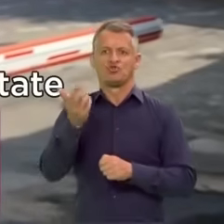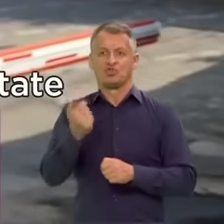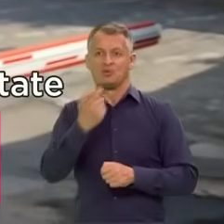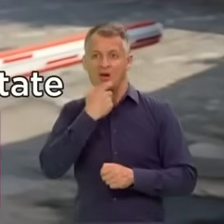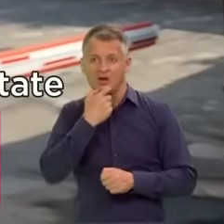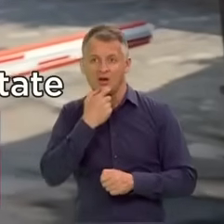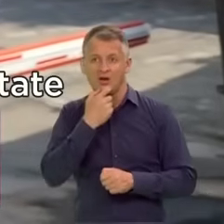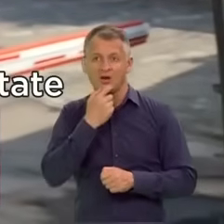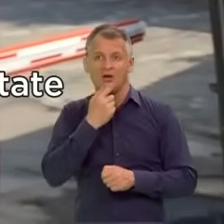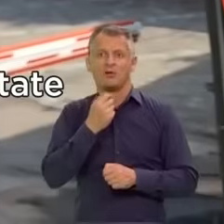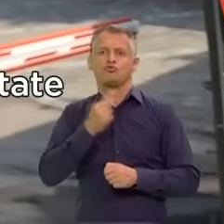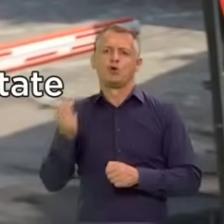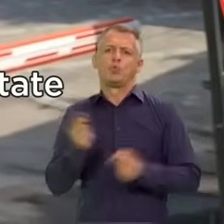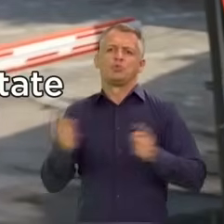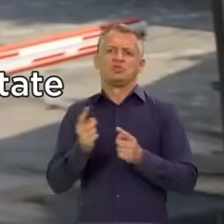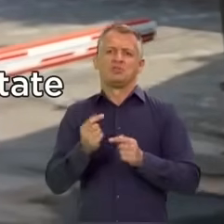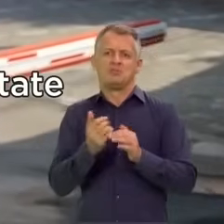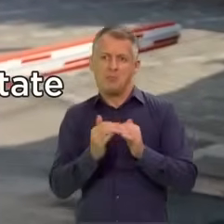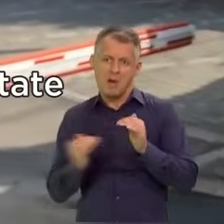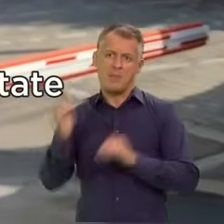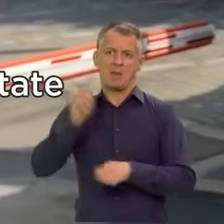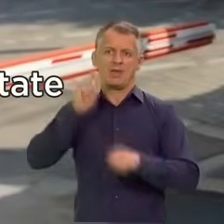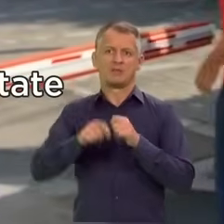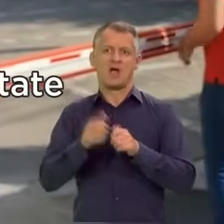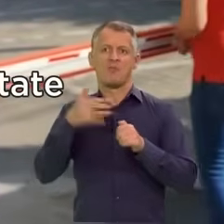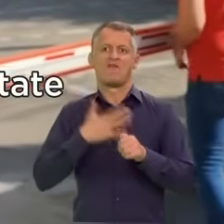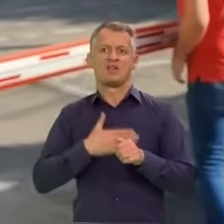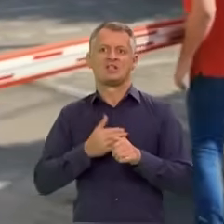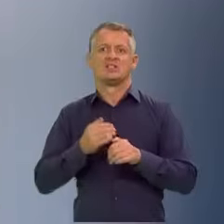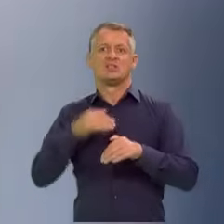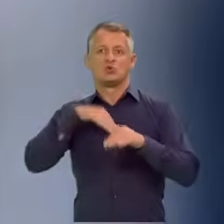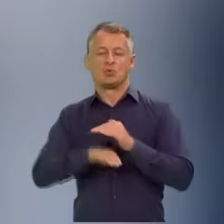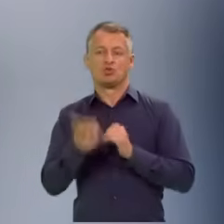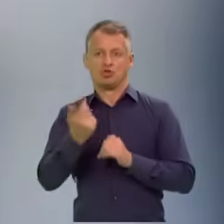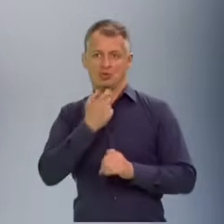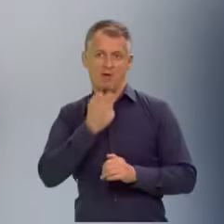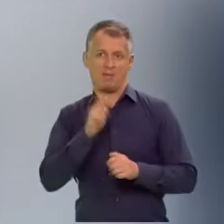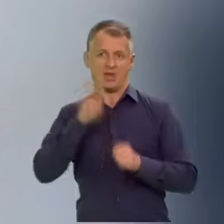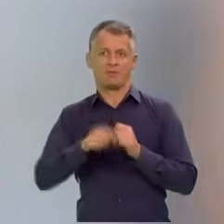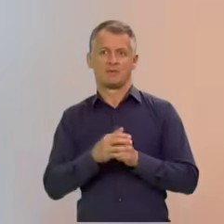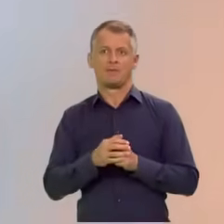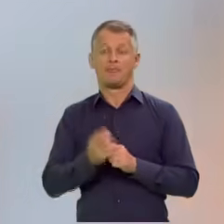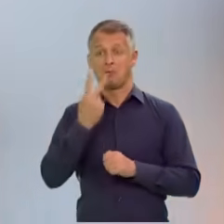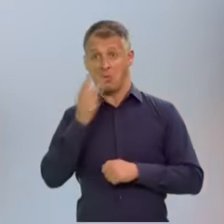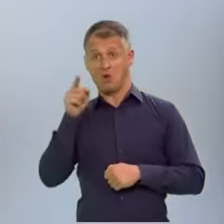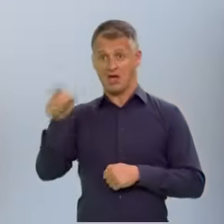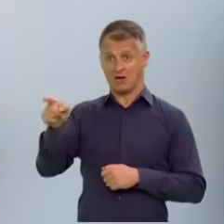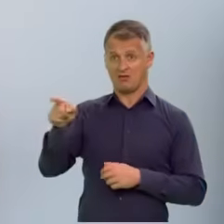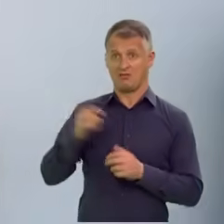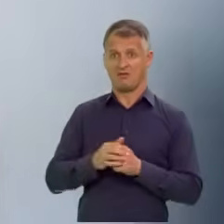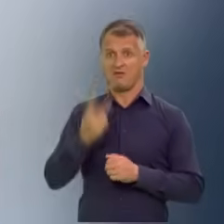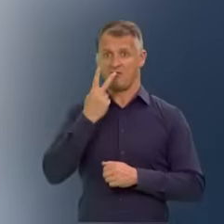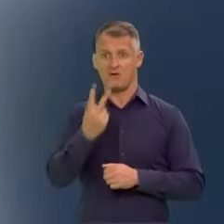când fiția noastră a fost la concretă de grav. Mă uit la el și